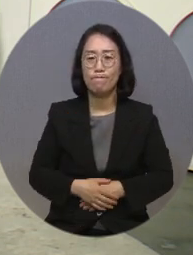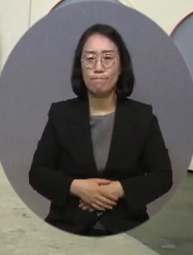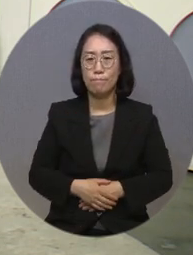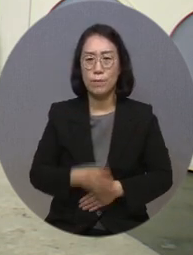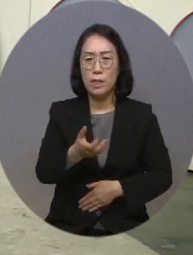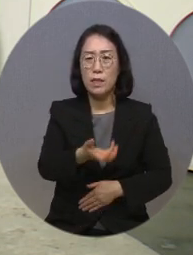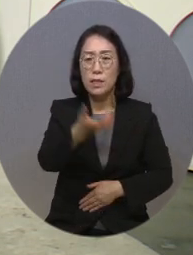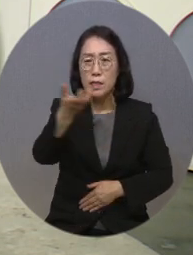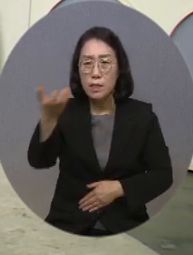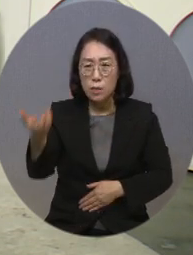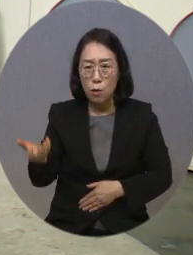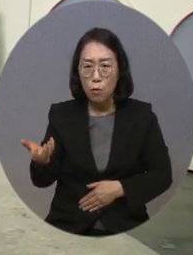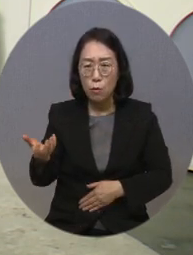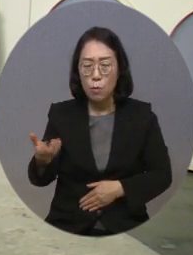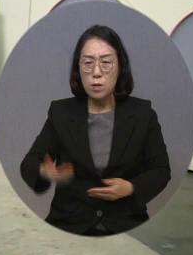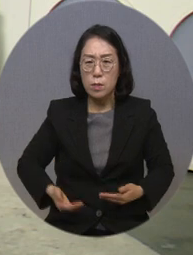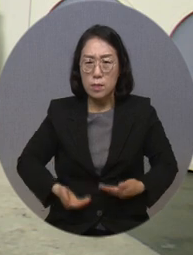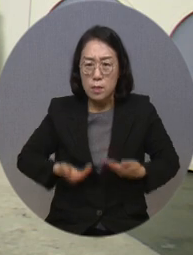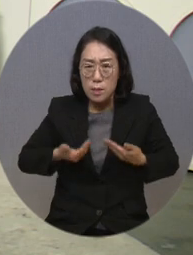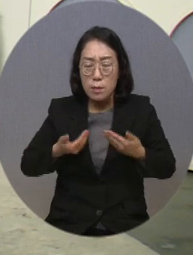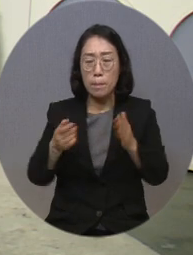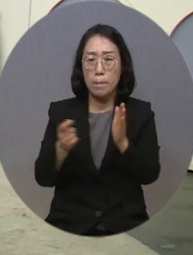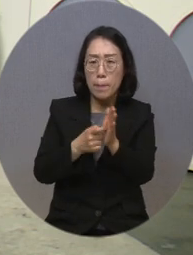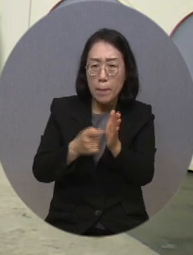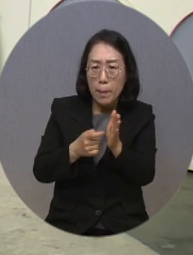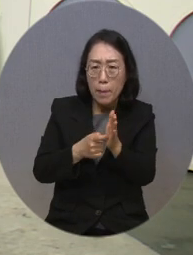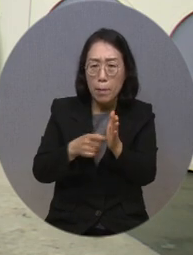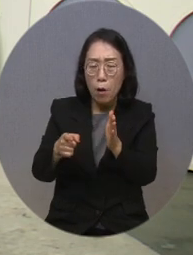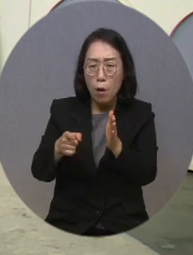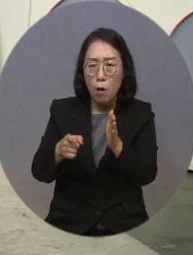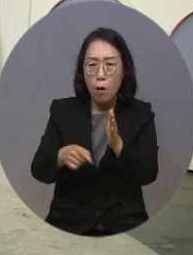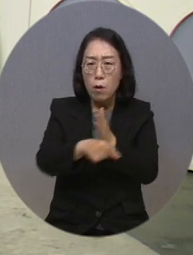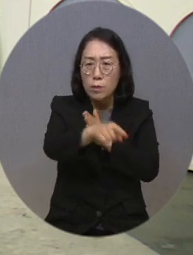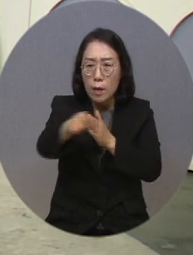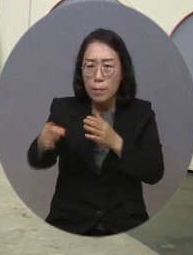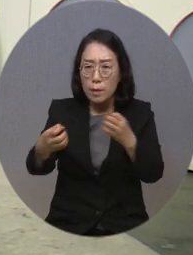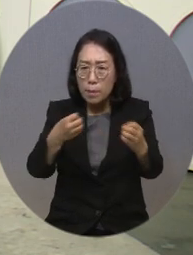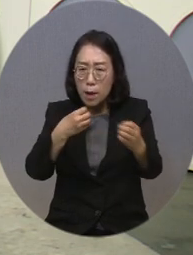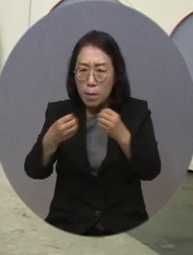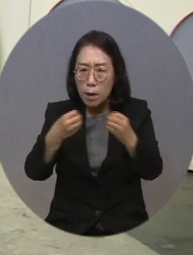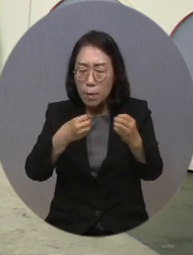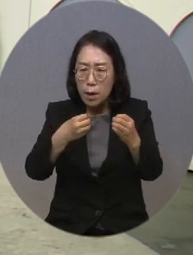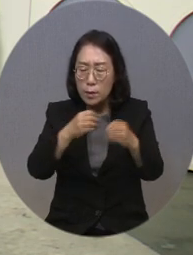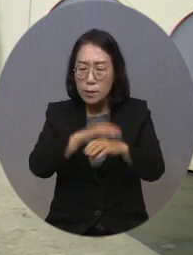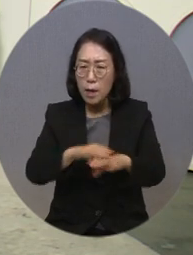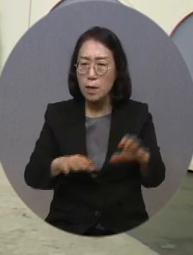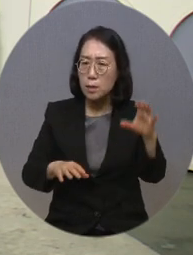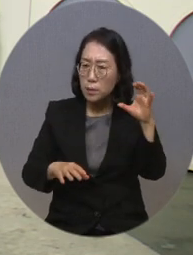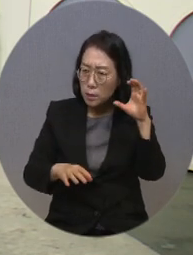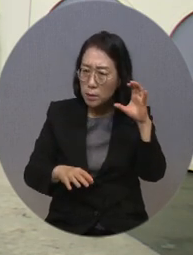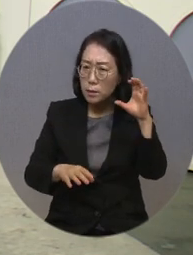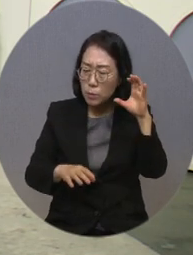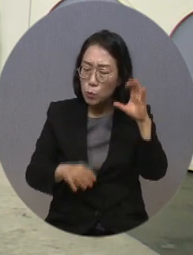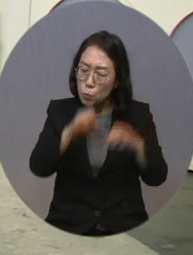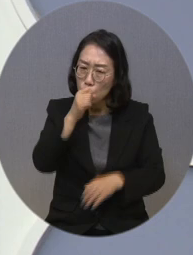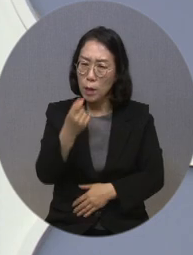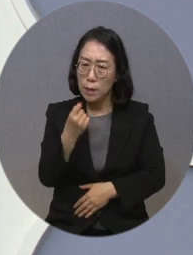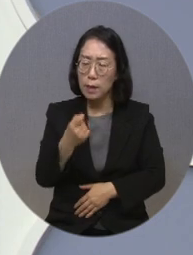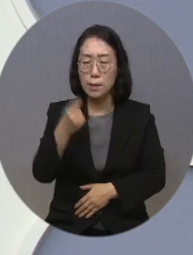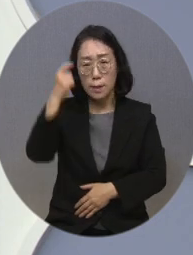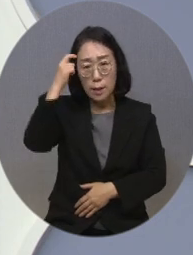이전 속도라든지 조금 우리 국민의 의견을 조금 더 수렴하면서 뭐 하면 어떨까 이렇게 생각을